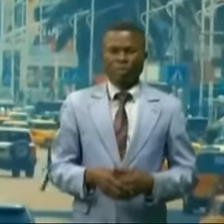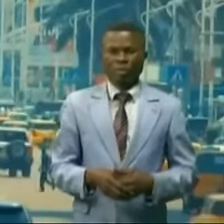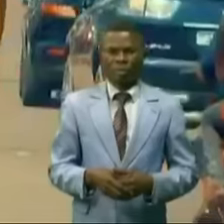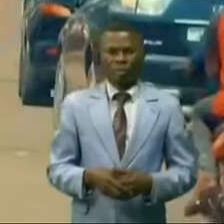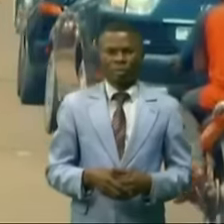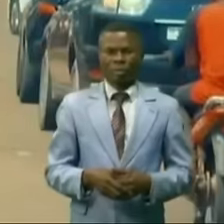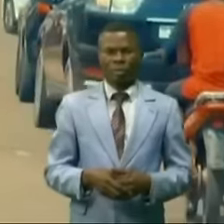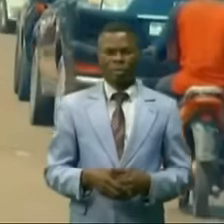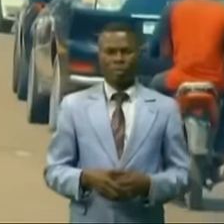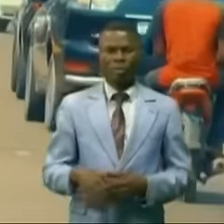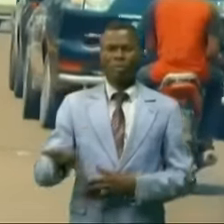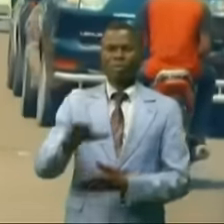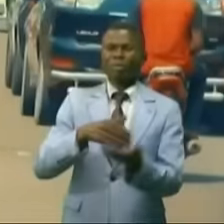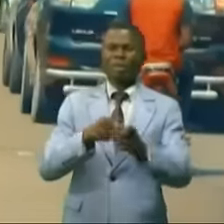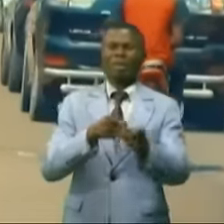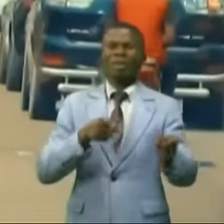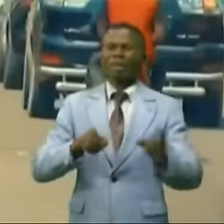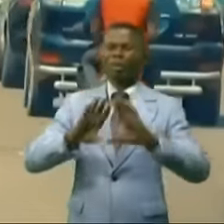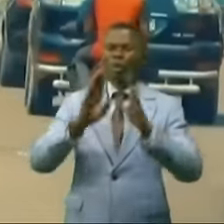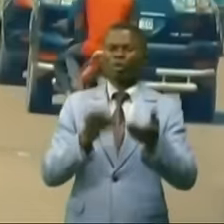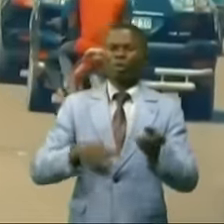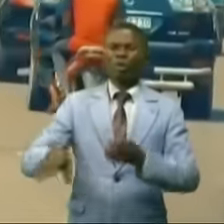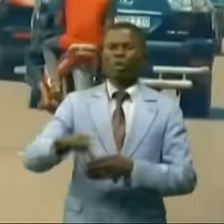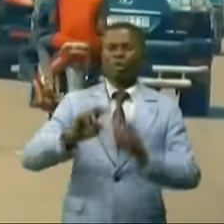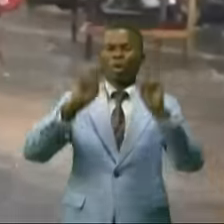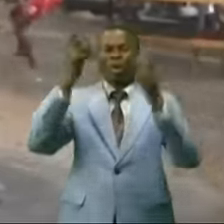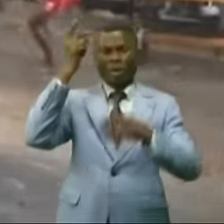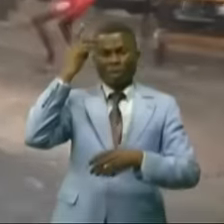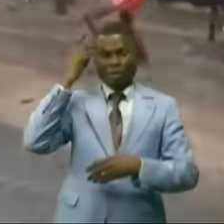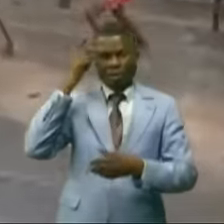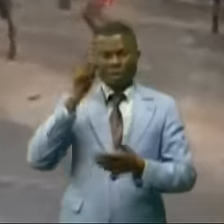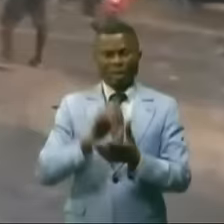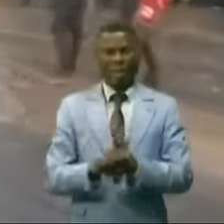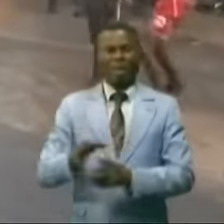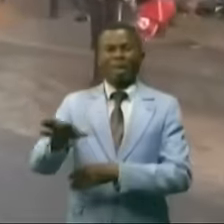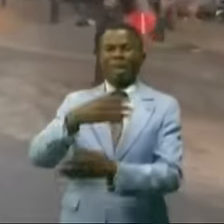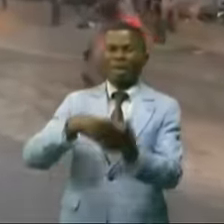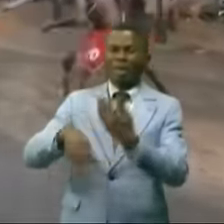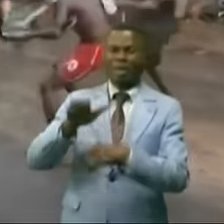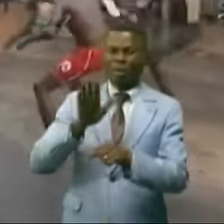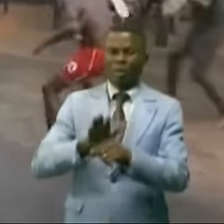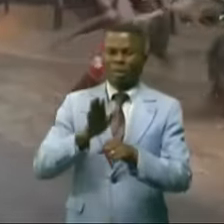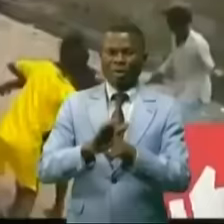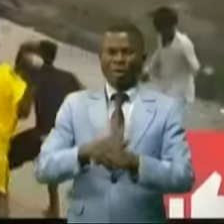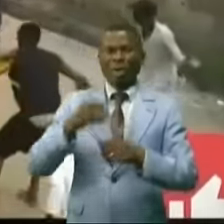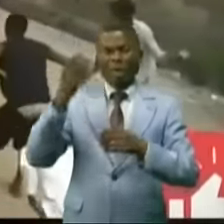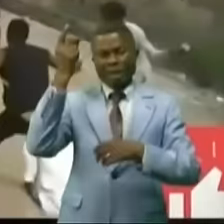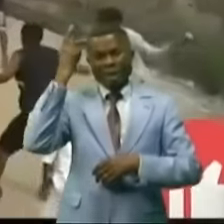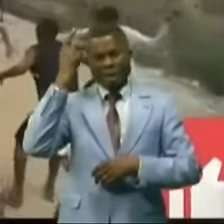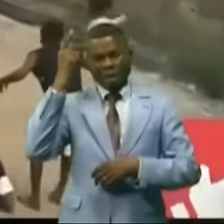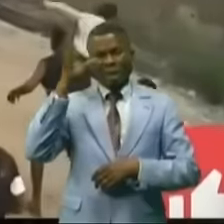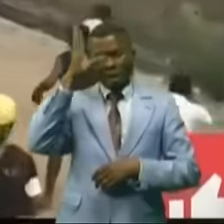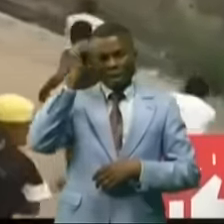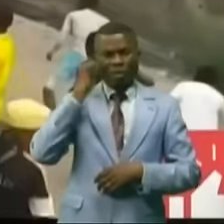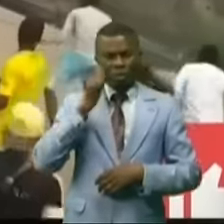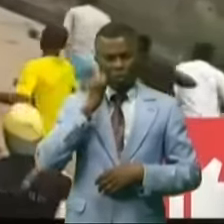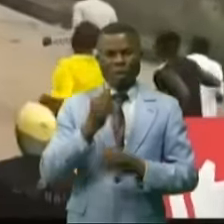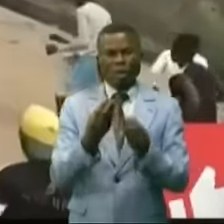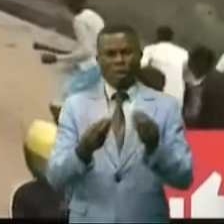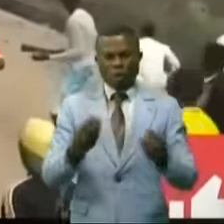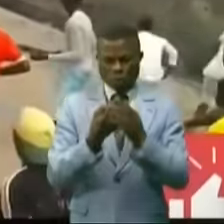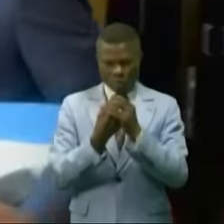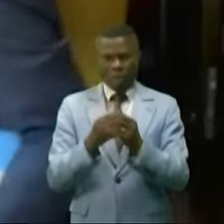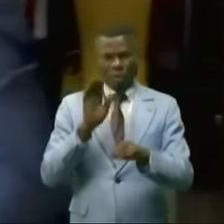Les embouteillages qui étouffent la circulation dans la ville de Kinshasa, l'insécurité qui effraie les Kinoises et Kinois, connaîtront un traitement efficient